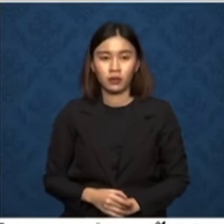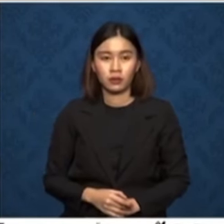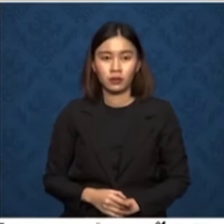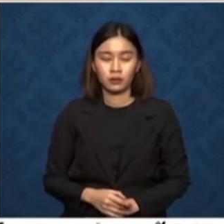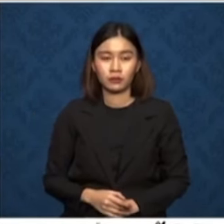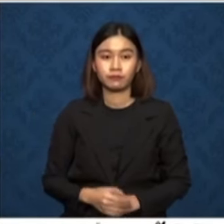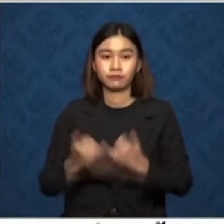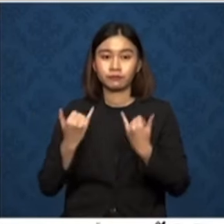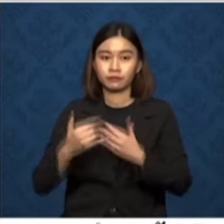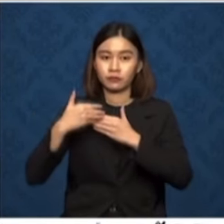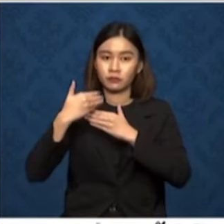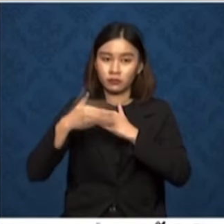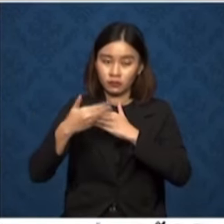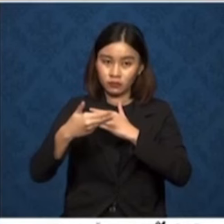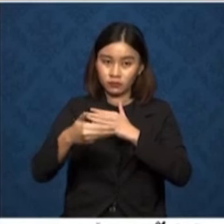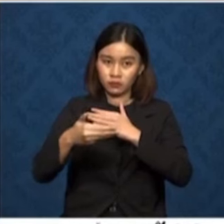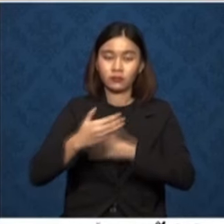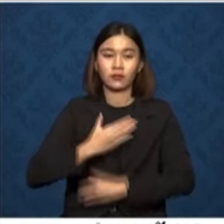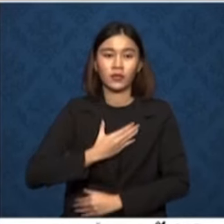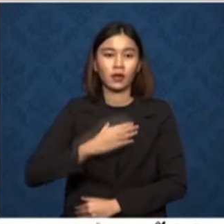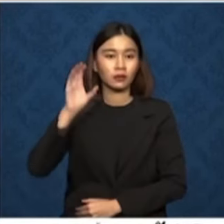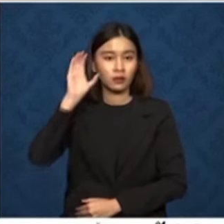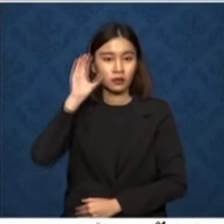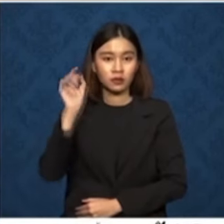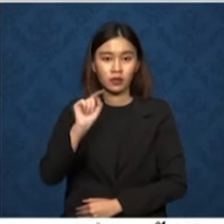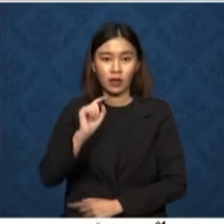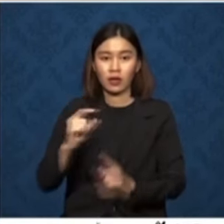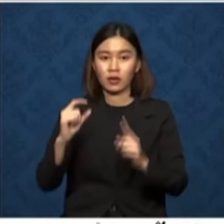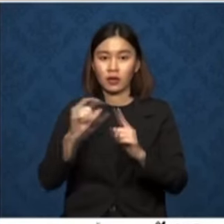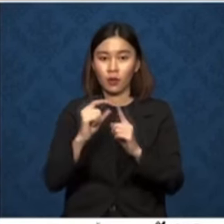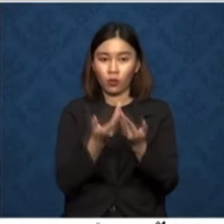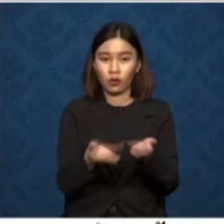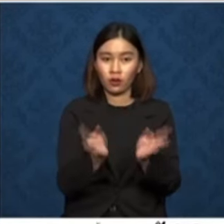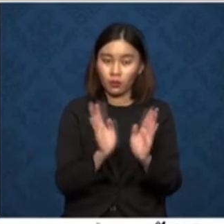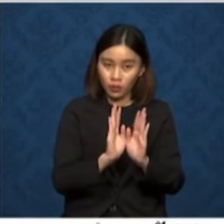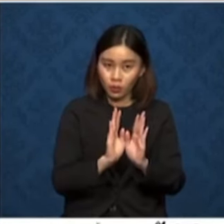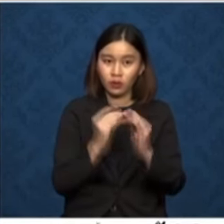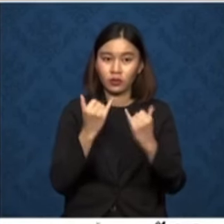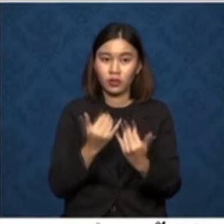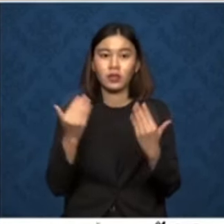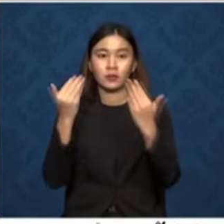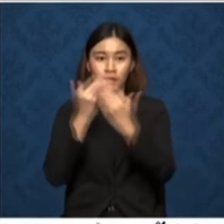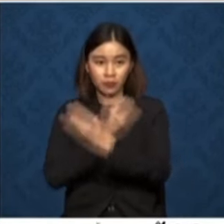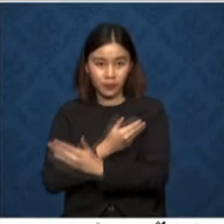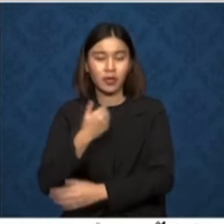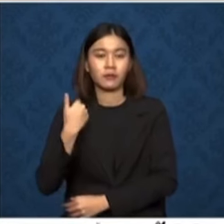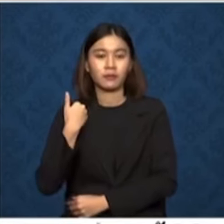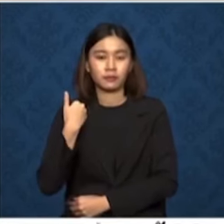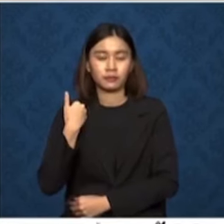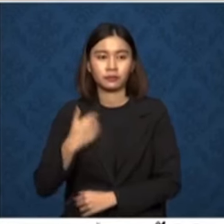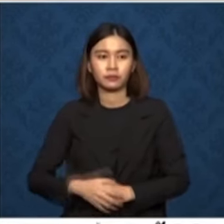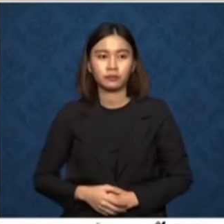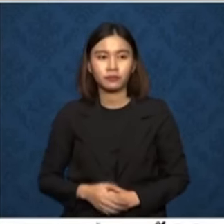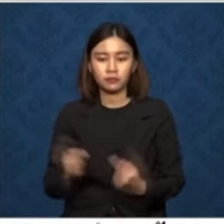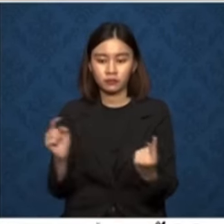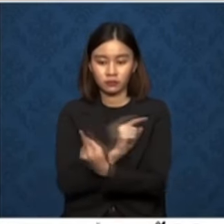และหลังจากนี้ต่อไปดิฉันเชื่อว่านิยามของครอบครัวจะเปลี่ยนไปตลอดเวลาและ